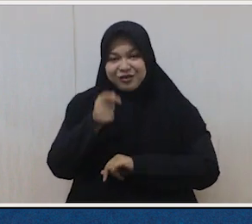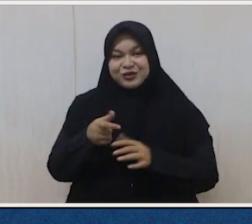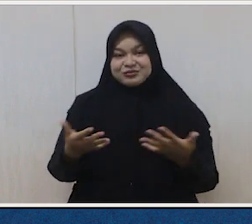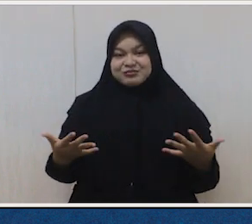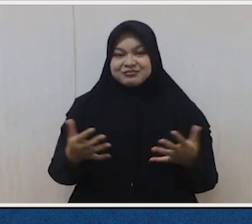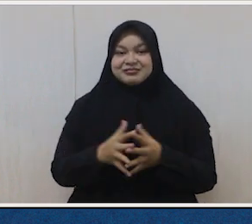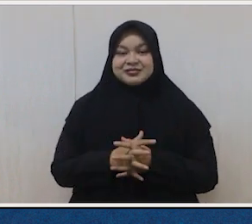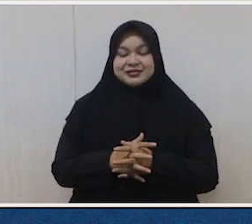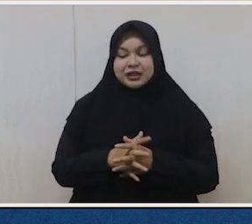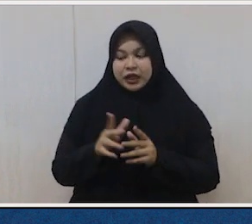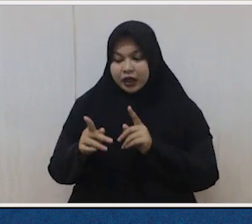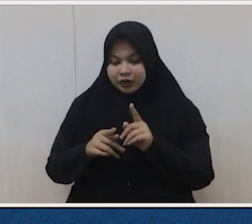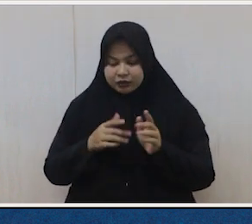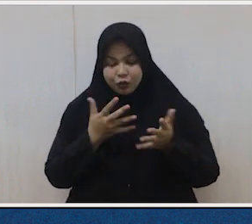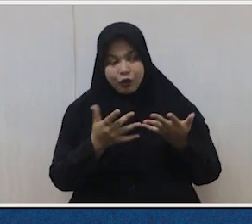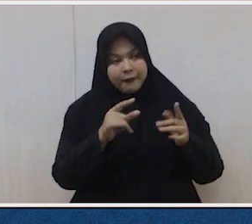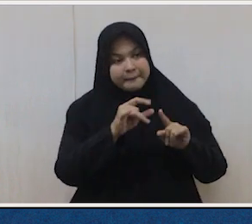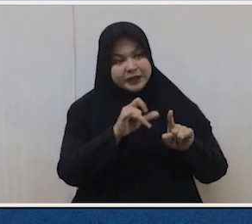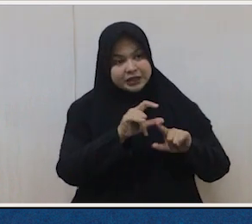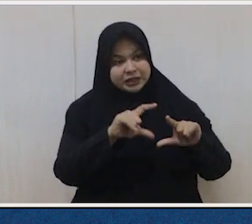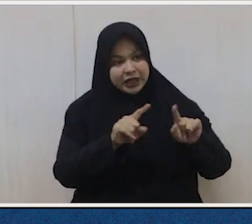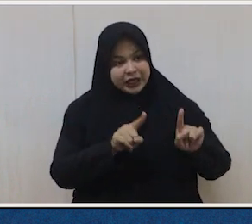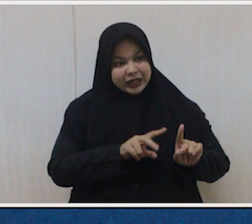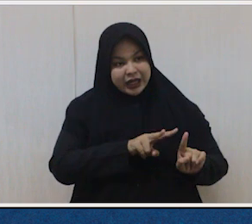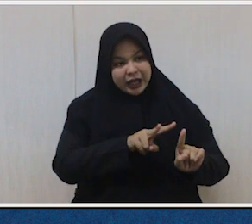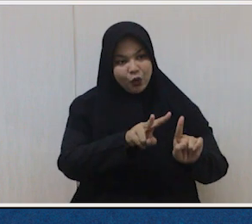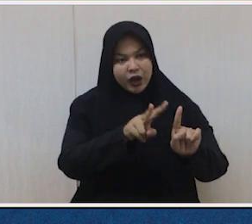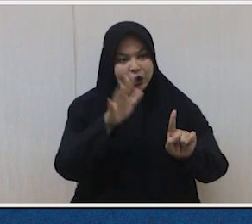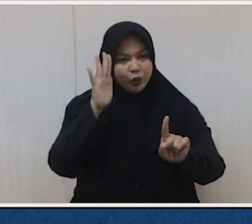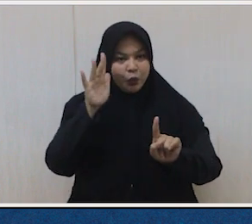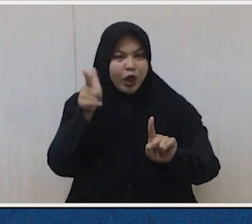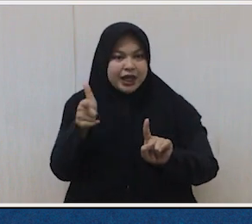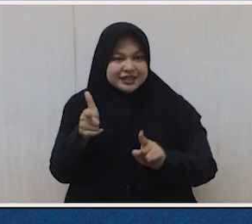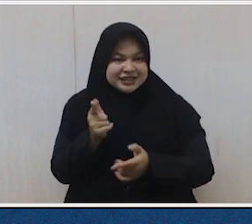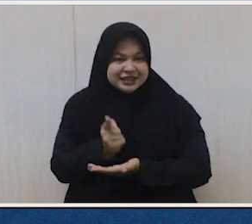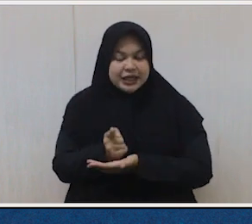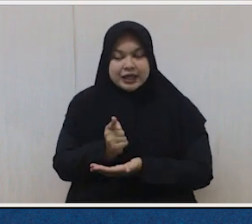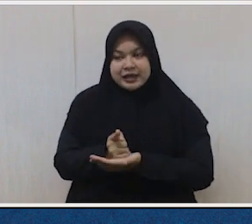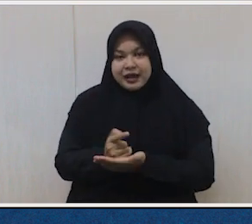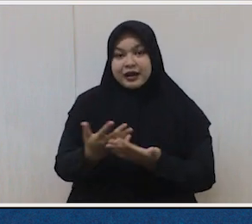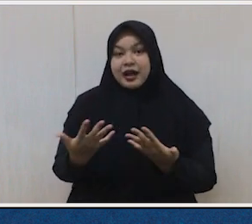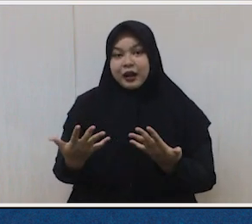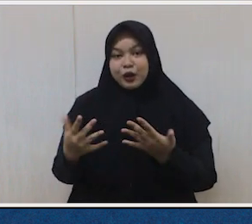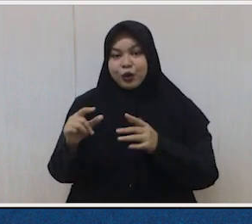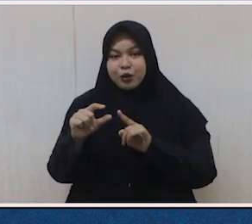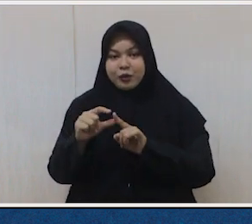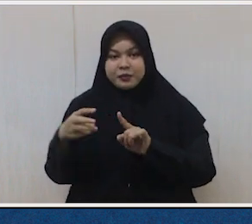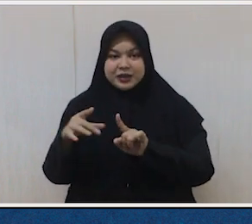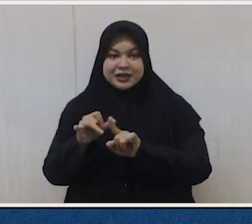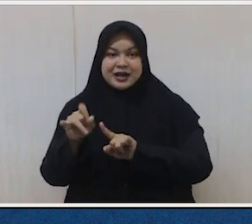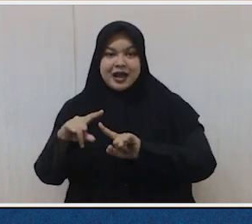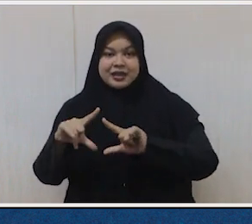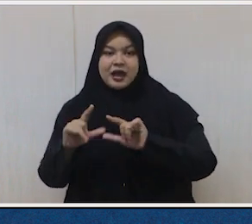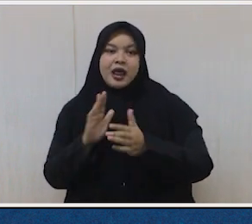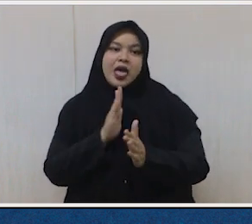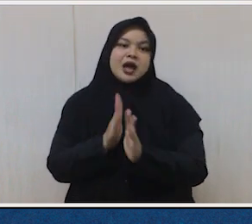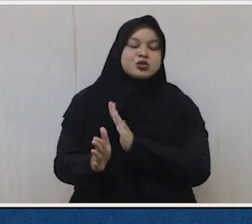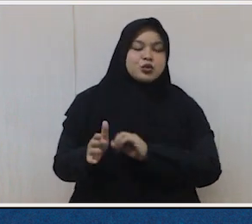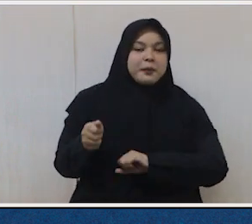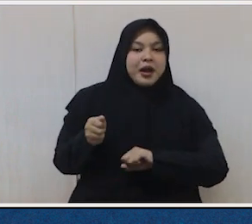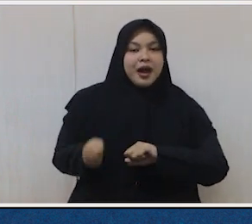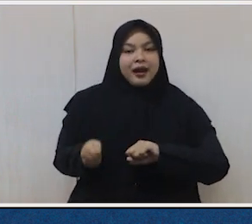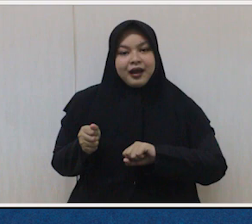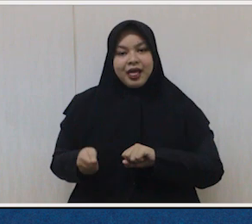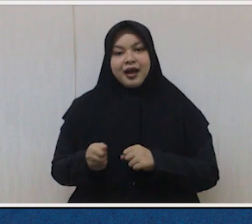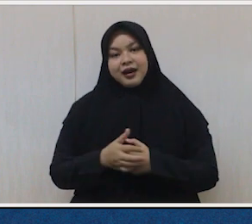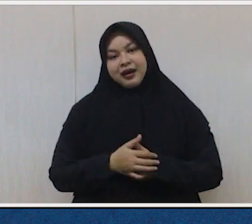karena yang kalau pidana itu kan yang kemudian kita Kawal kan polisi sama Kejaksaan ya Mas ya Heeh kalau pendata kan banyaknya langsung ke pengadilan kan